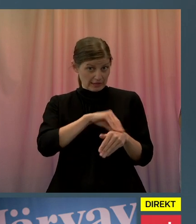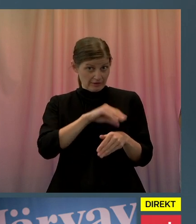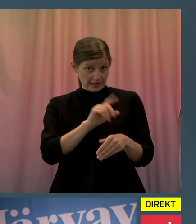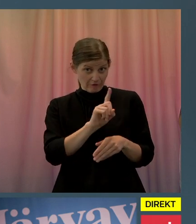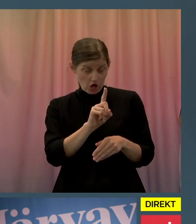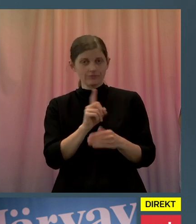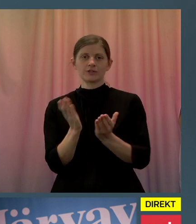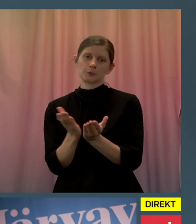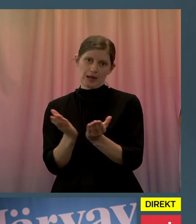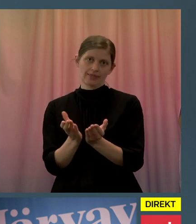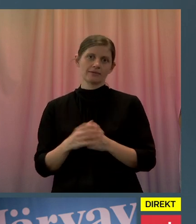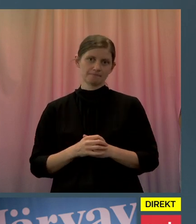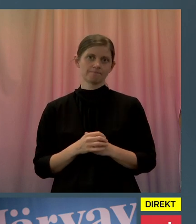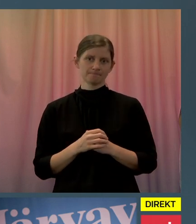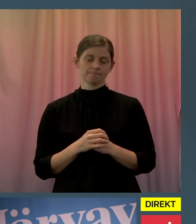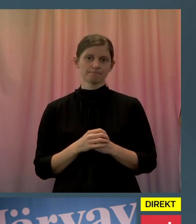öva sin svenska.